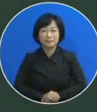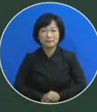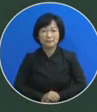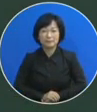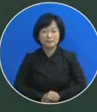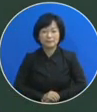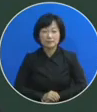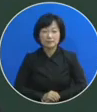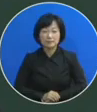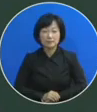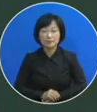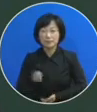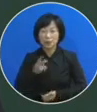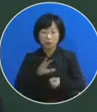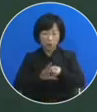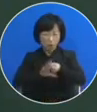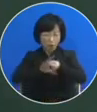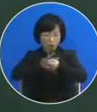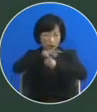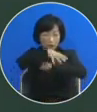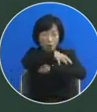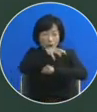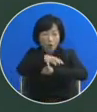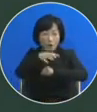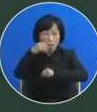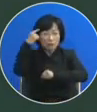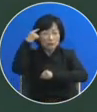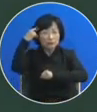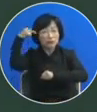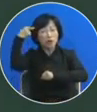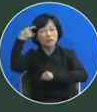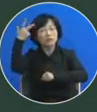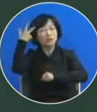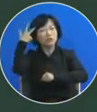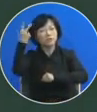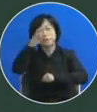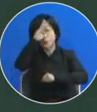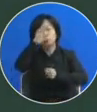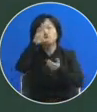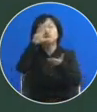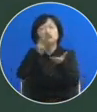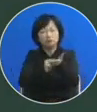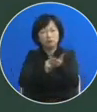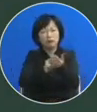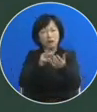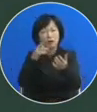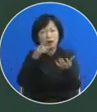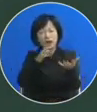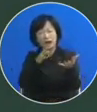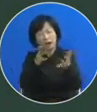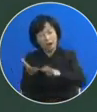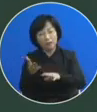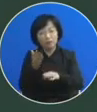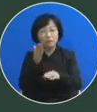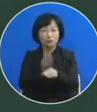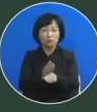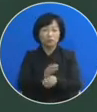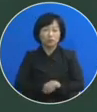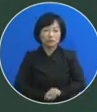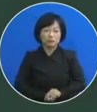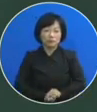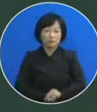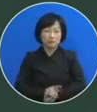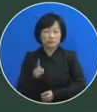지금 정신병으로요. 전부 죽어가는 문제. The entire world is dying because of mental illness. 정신병 전문 용어가 있겠습니다만